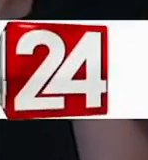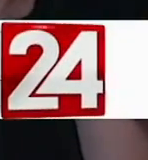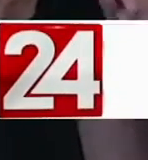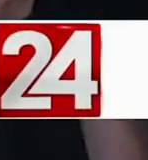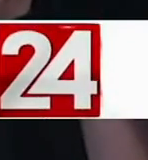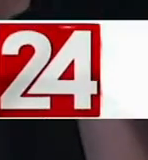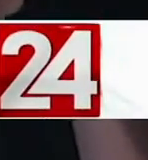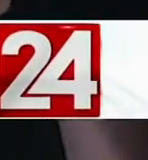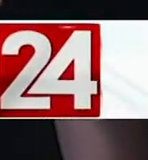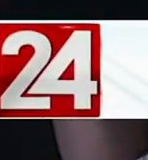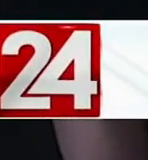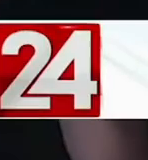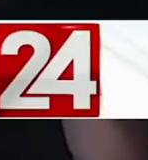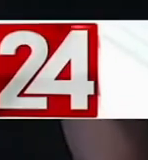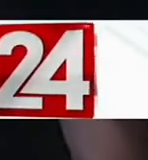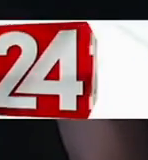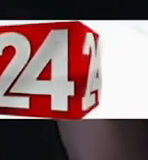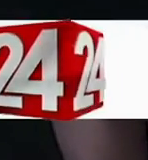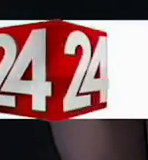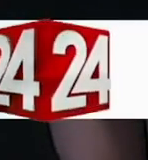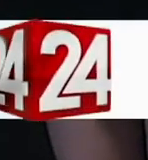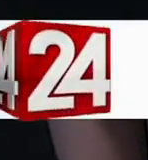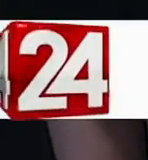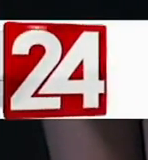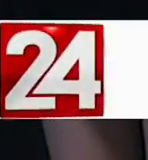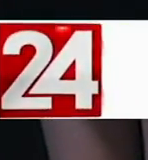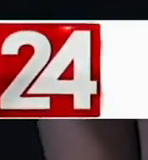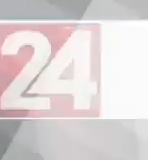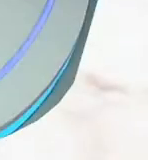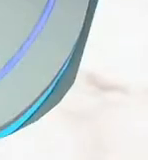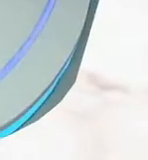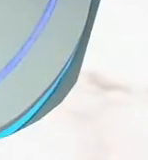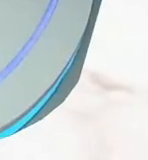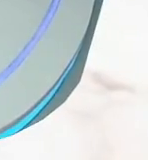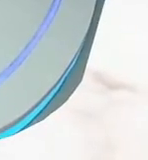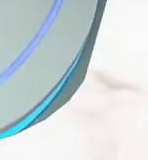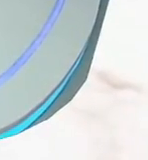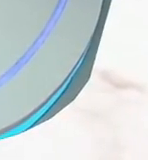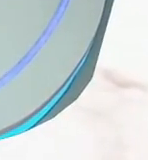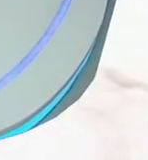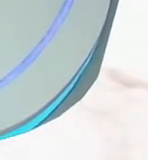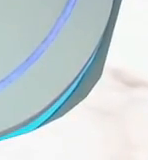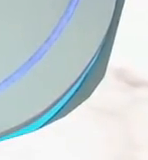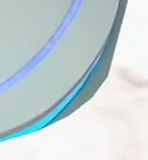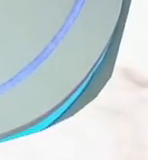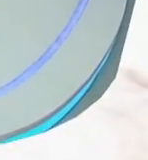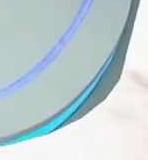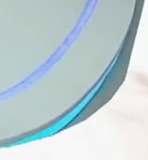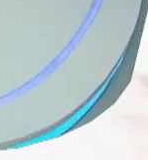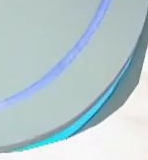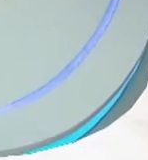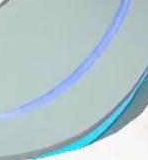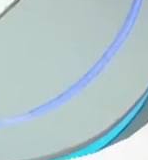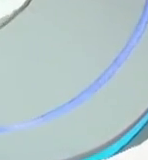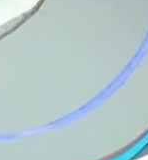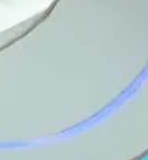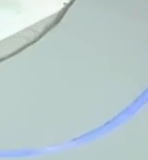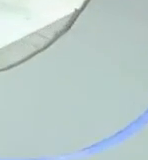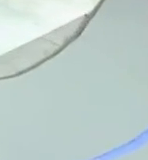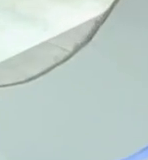Network. Makikilala nyo na sa pagbabalik yan ng 24 Oras.